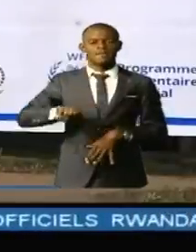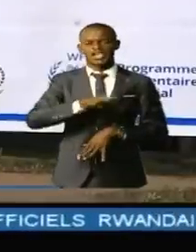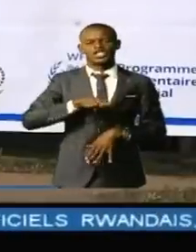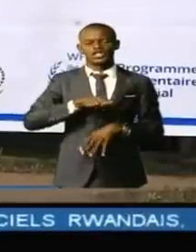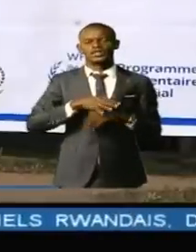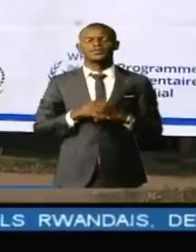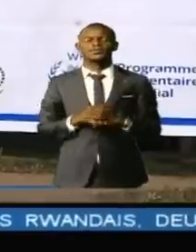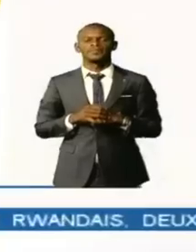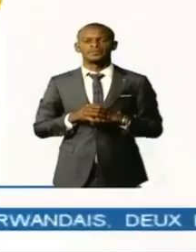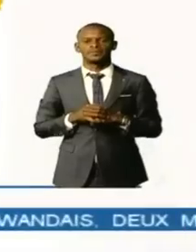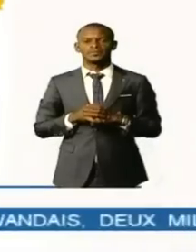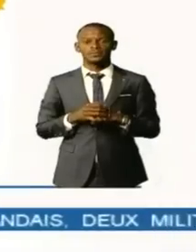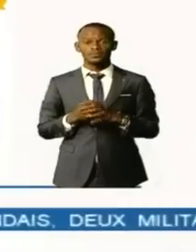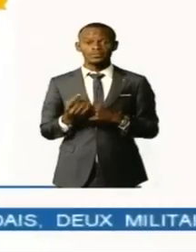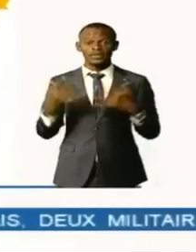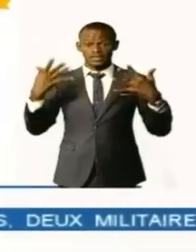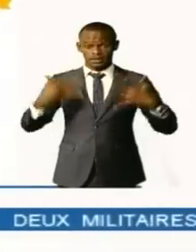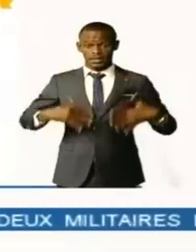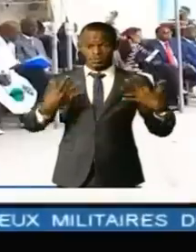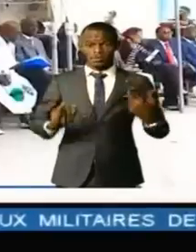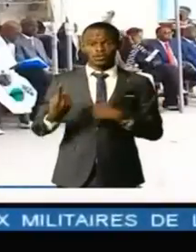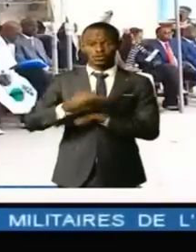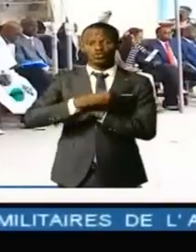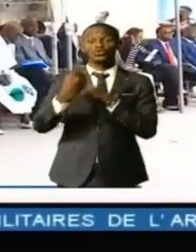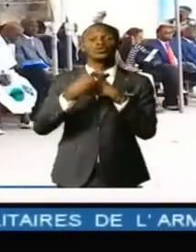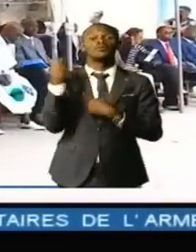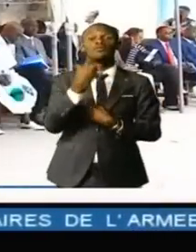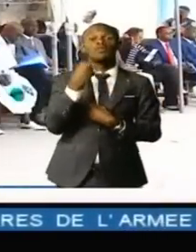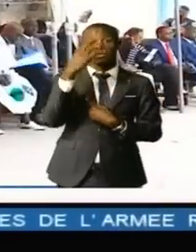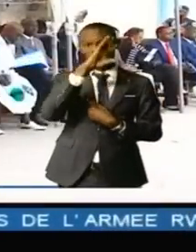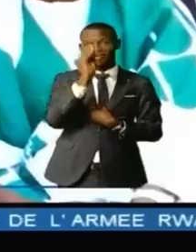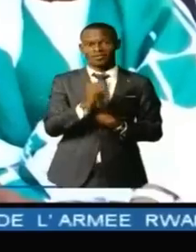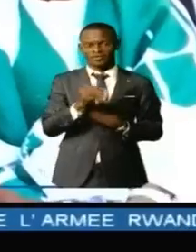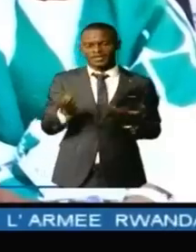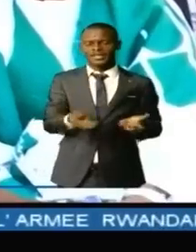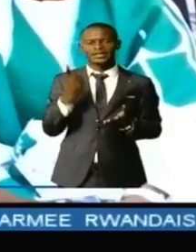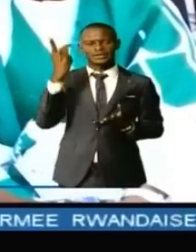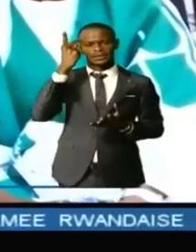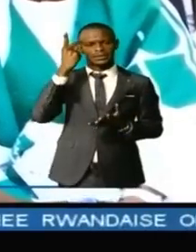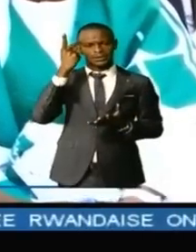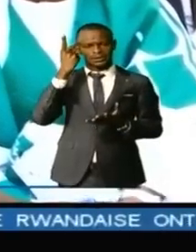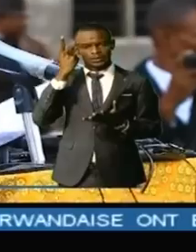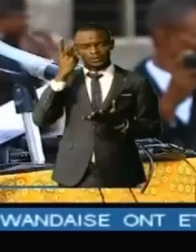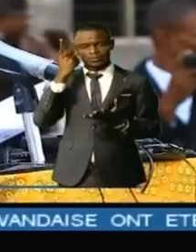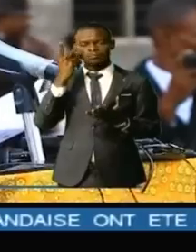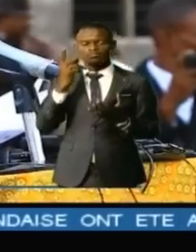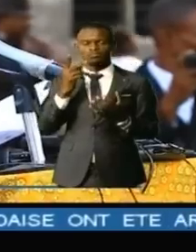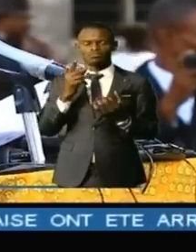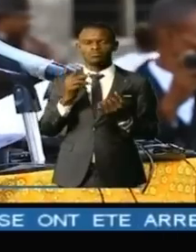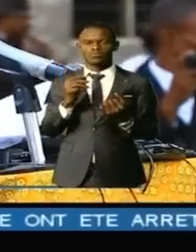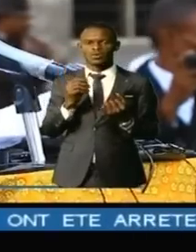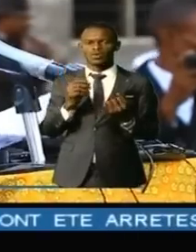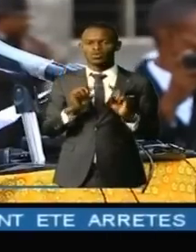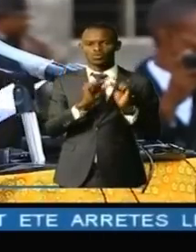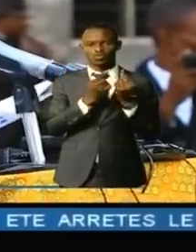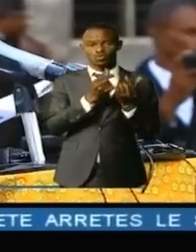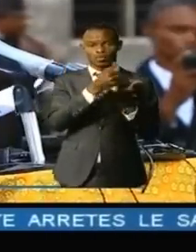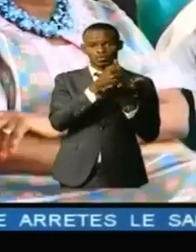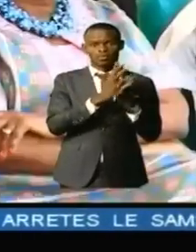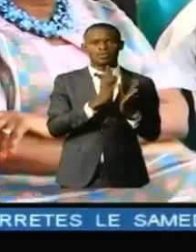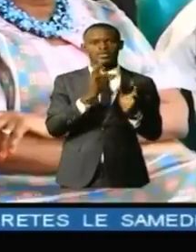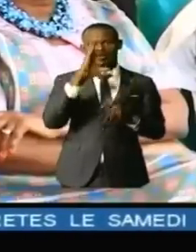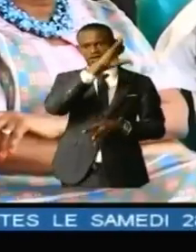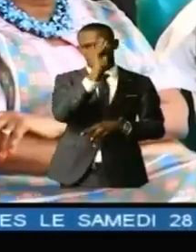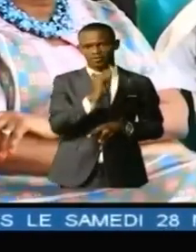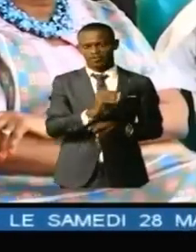Célébration de la Journée mondiale de l'Afrique à Kinshasa, cette journée a été marquée par la descente d'un groupe des ambassadeurs